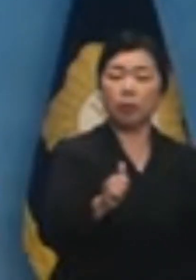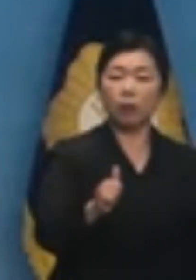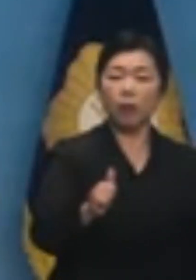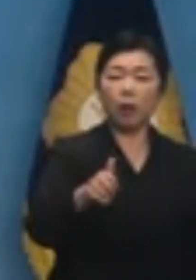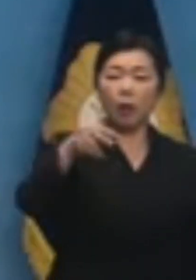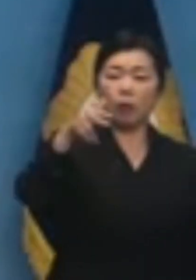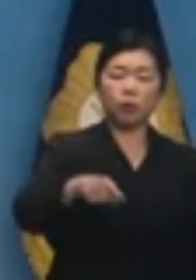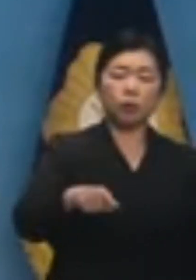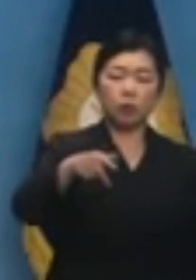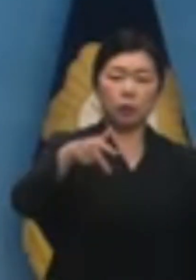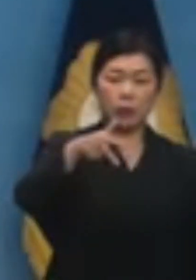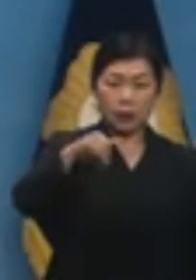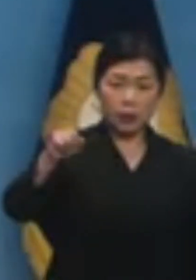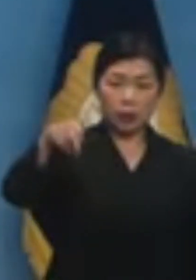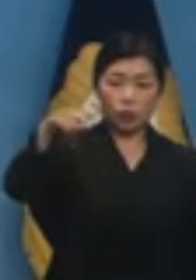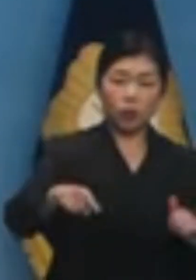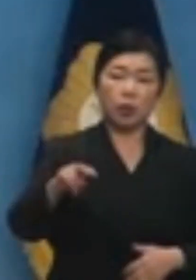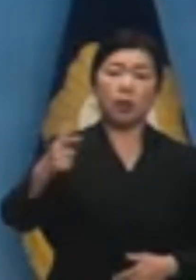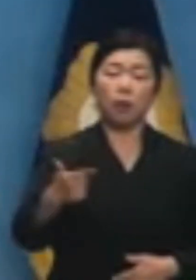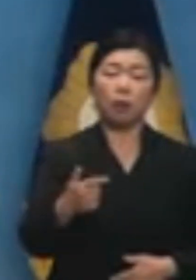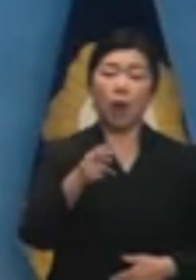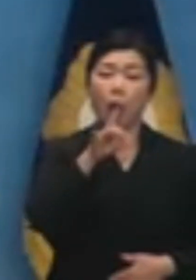지기현